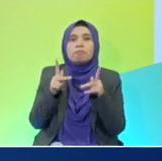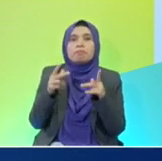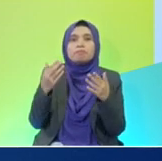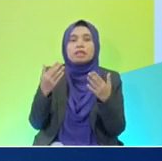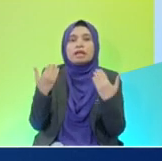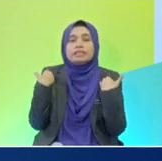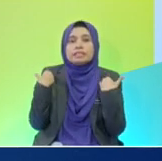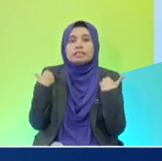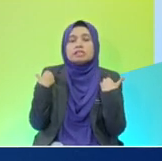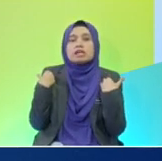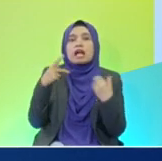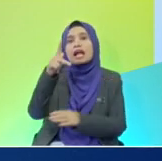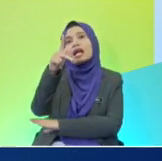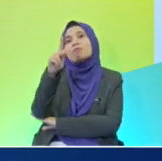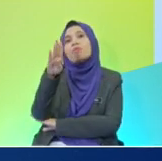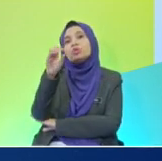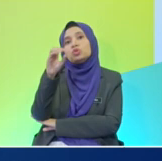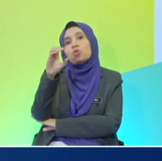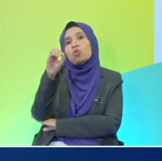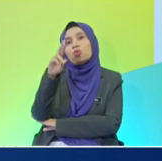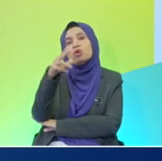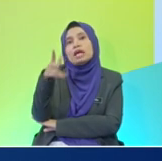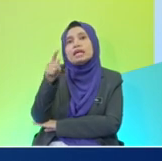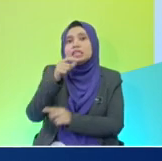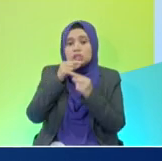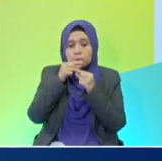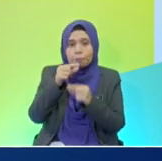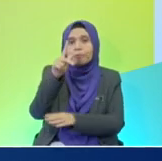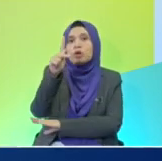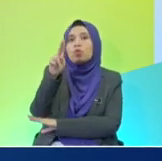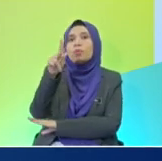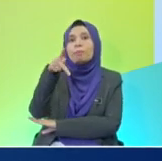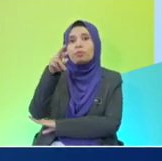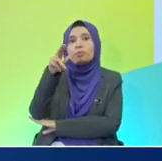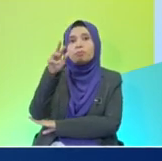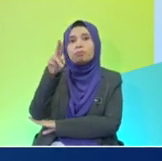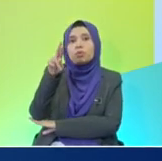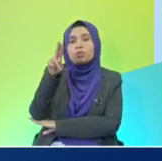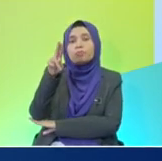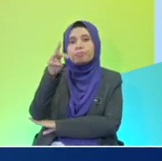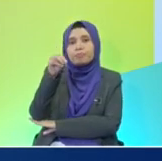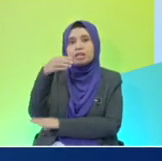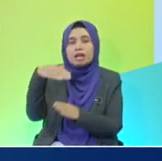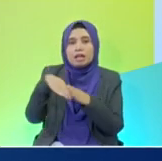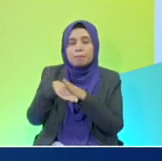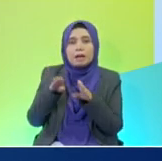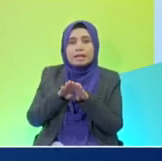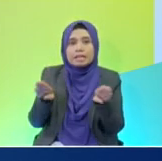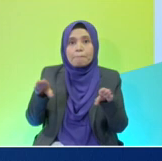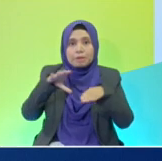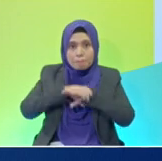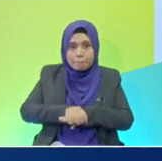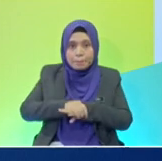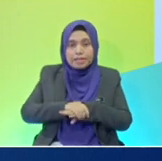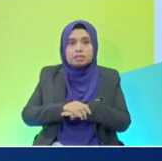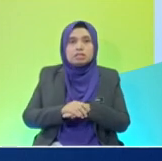berlakunya kebocoran yang berhampiran dengan pemampampai dalam komponen pemampat